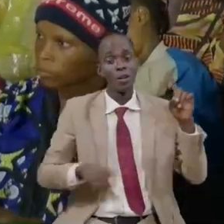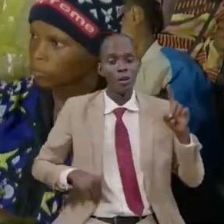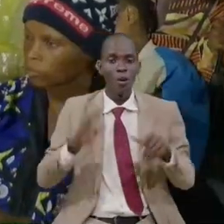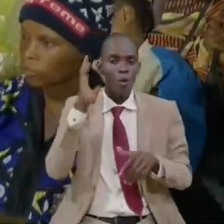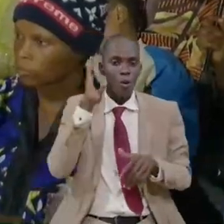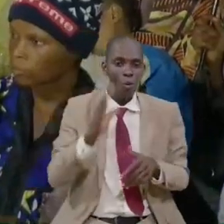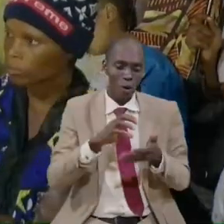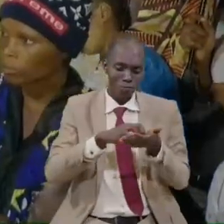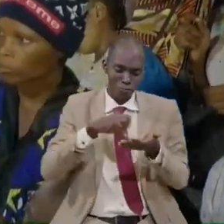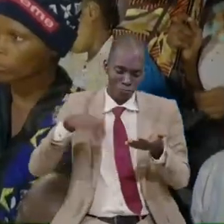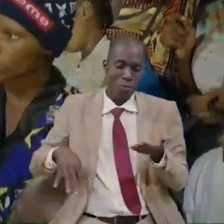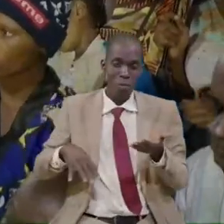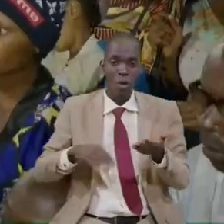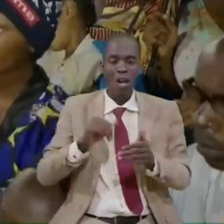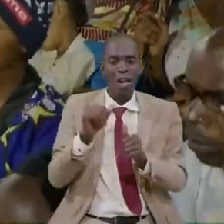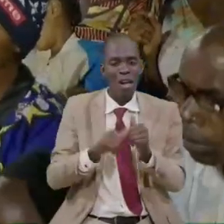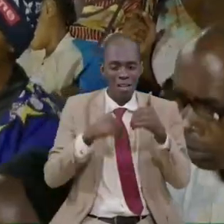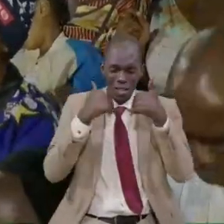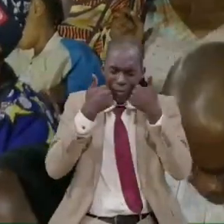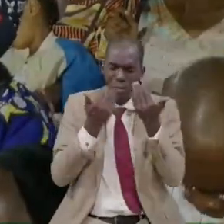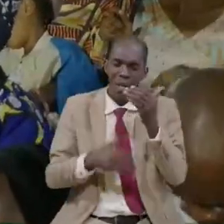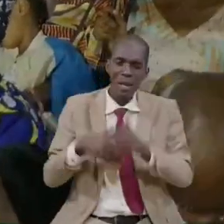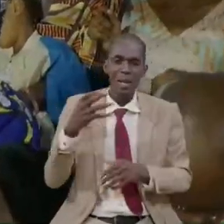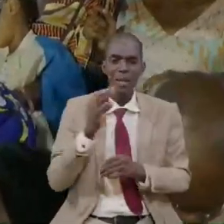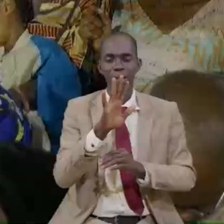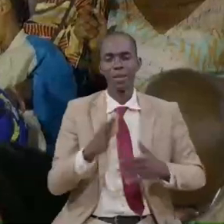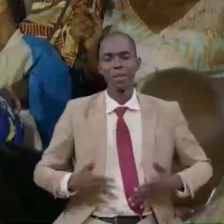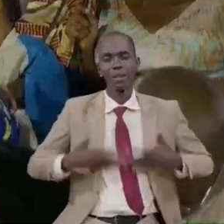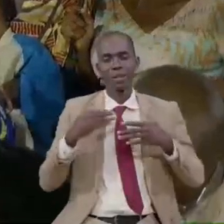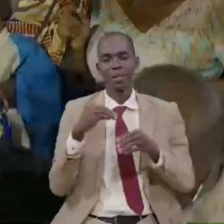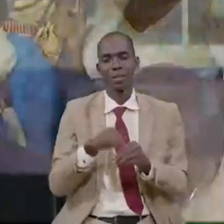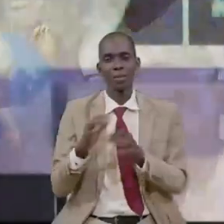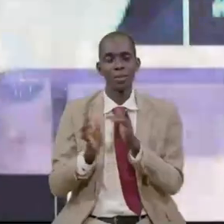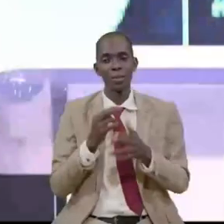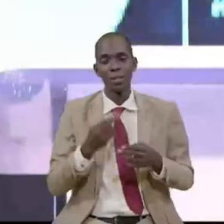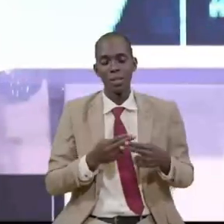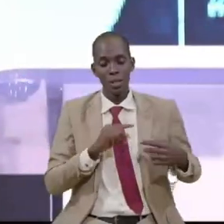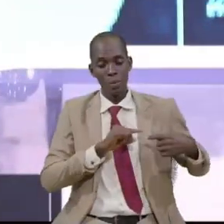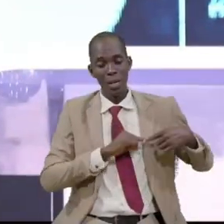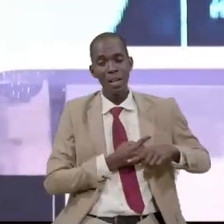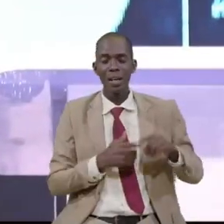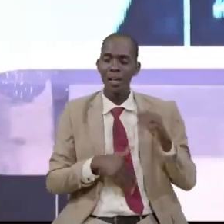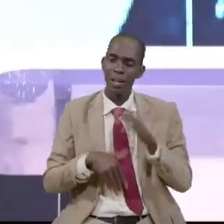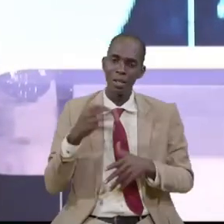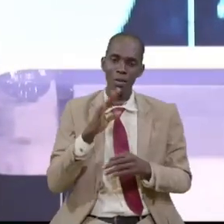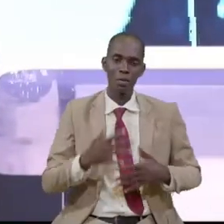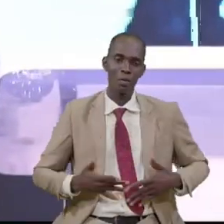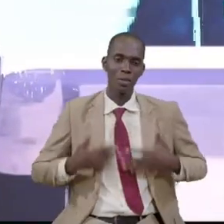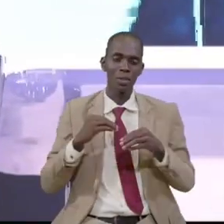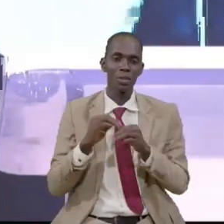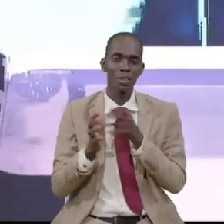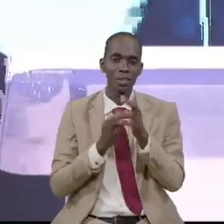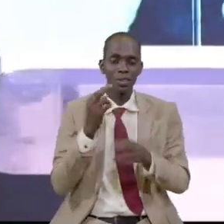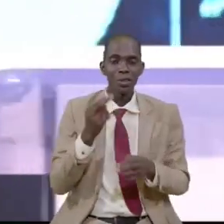va ôter toute honte de votre vie. La culpabilité sera ôtée de votre vie. La condamnation